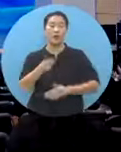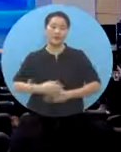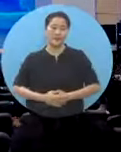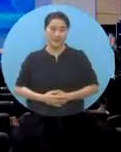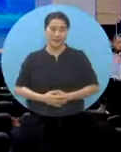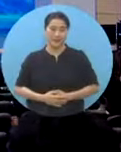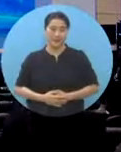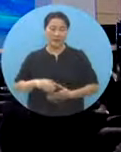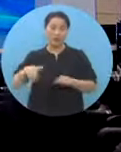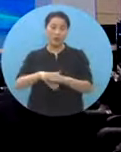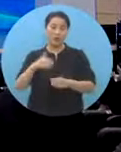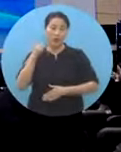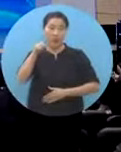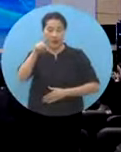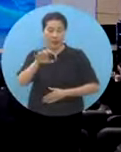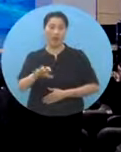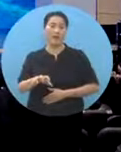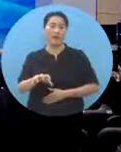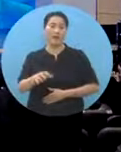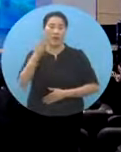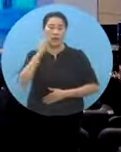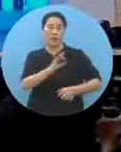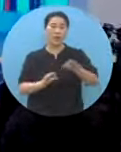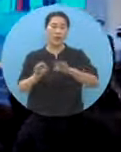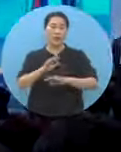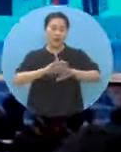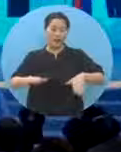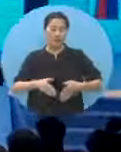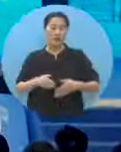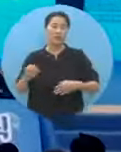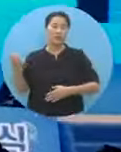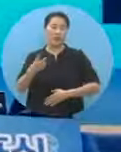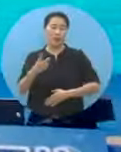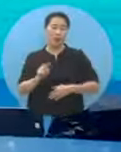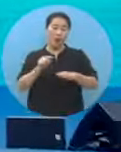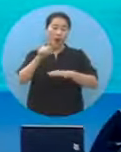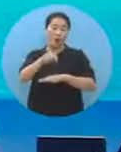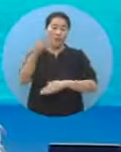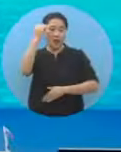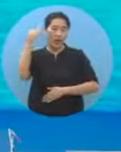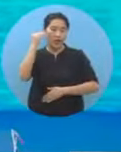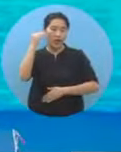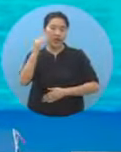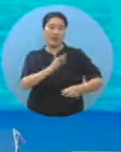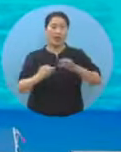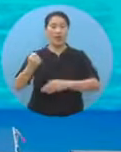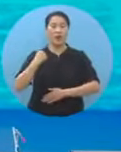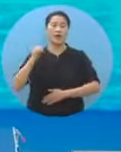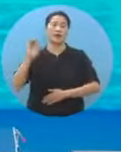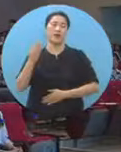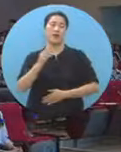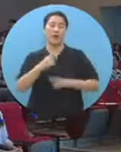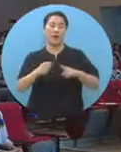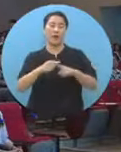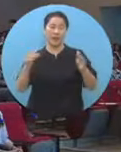이뤄나가겠습니다. 문재인 대통령은 이 자리에서 블루 이코노미가 전남을 넘어 대한민국의 경제 활력이 될